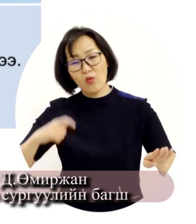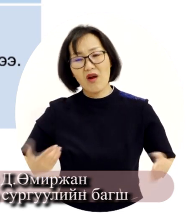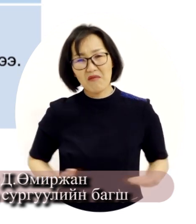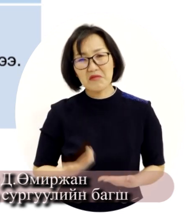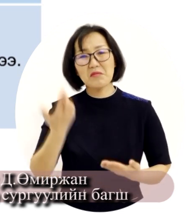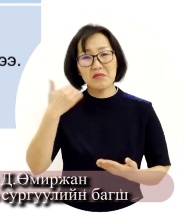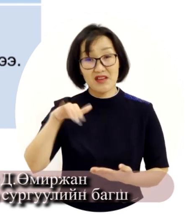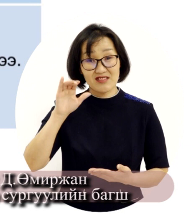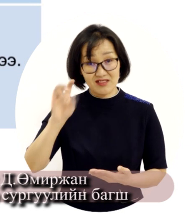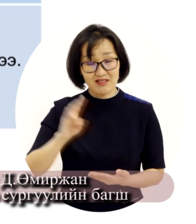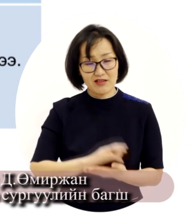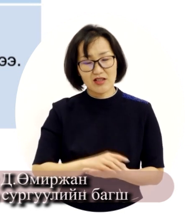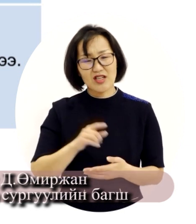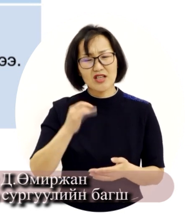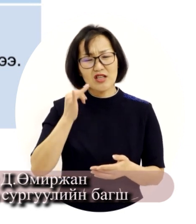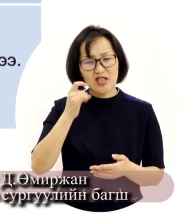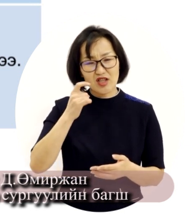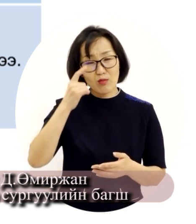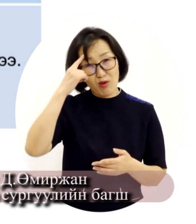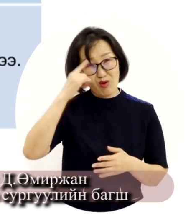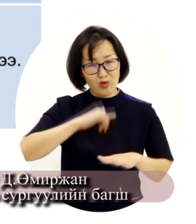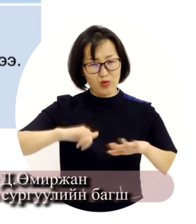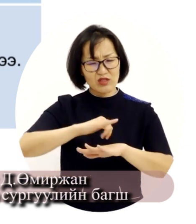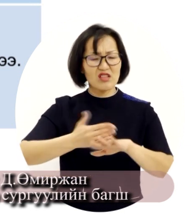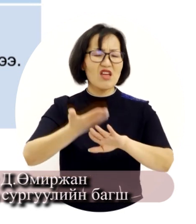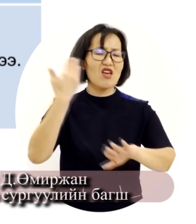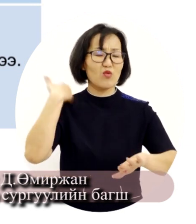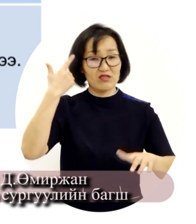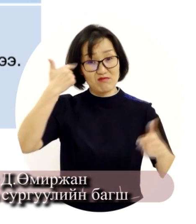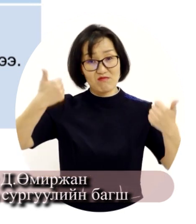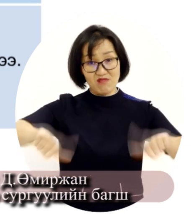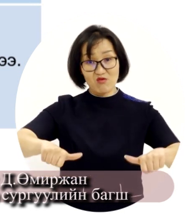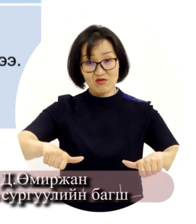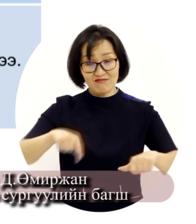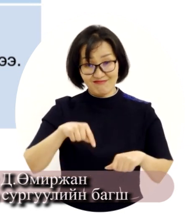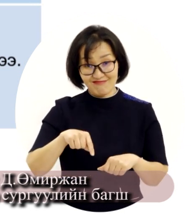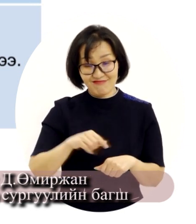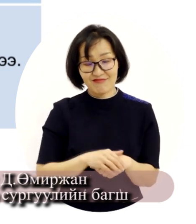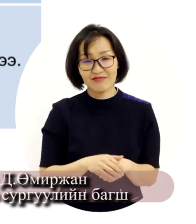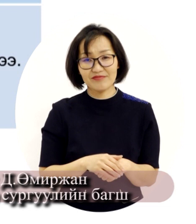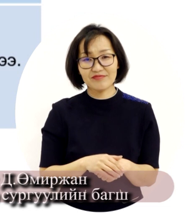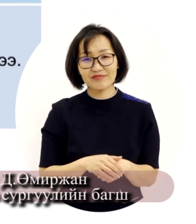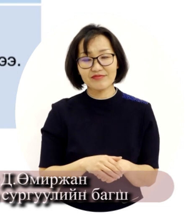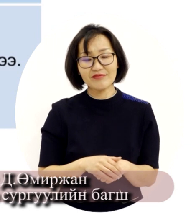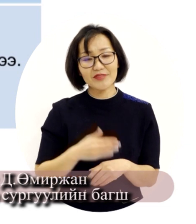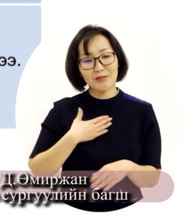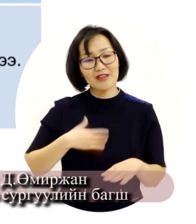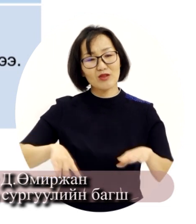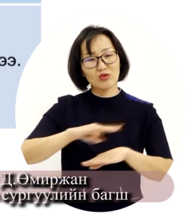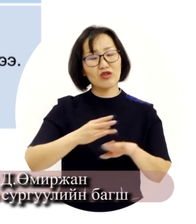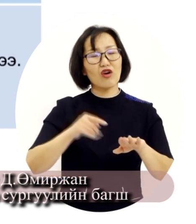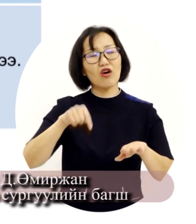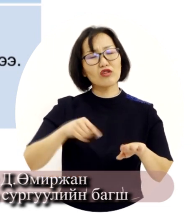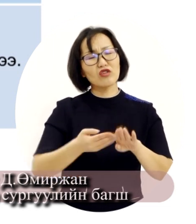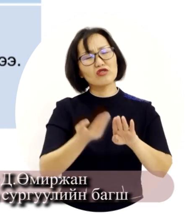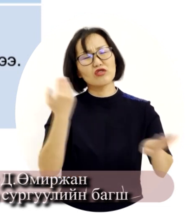мемлекеті 1260 жылы орнаған. Екі сөйлемді өзара салыстырыңдар.